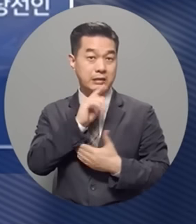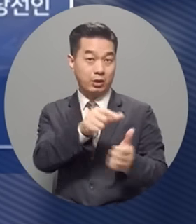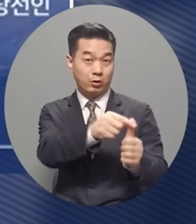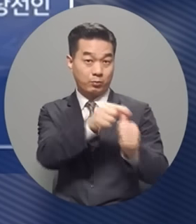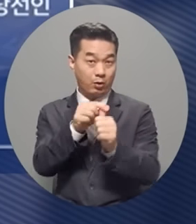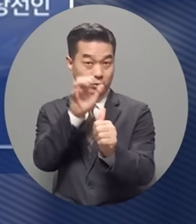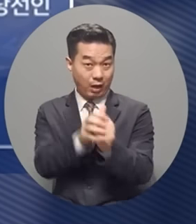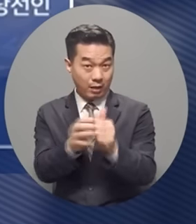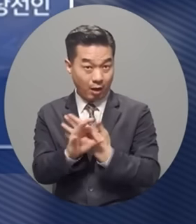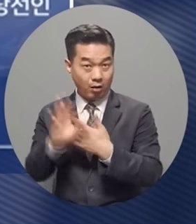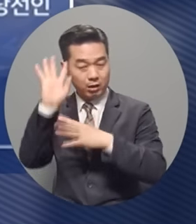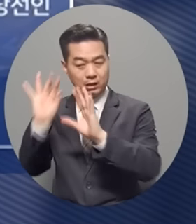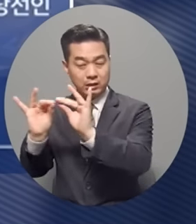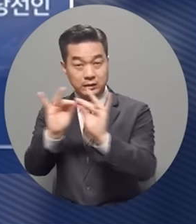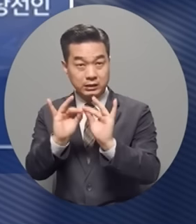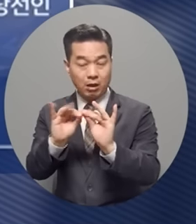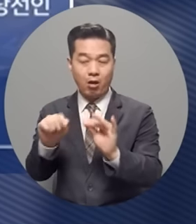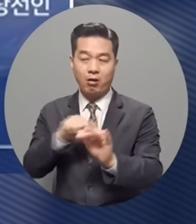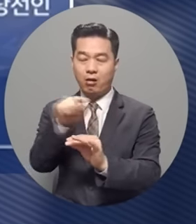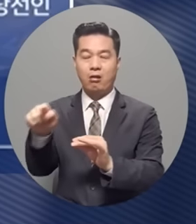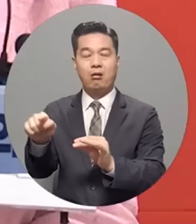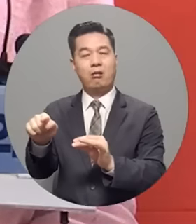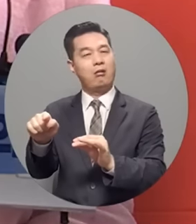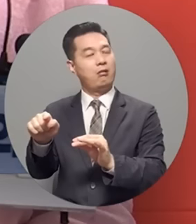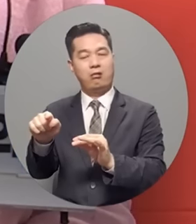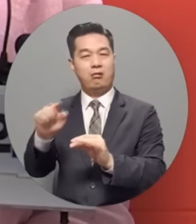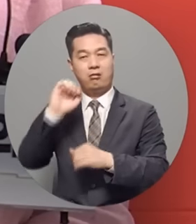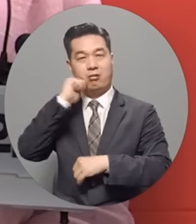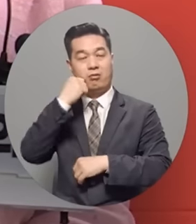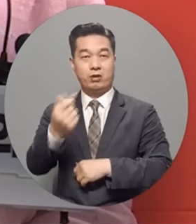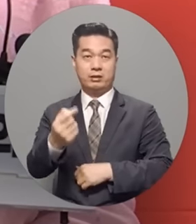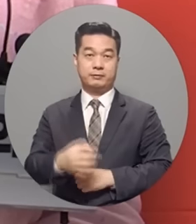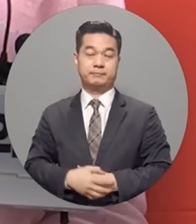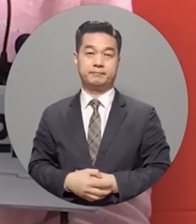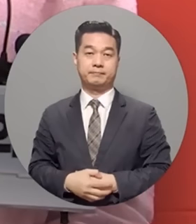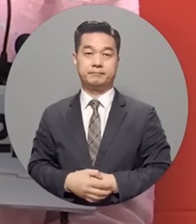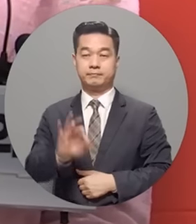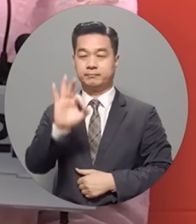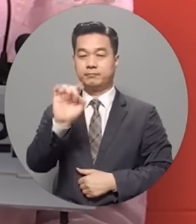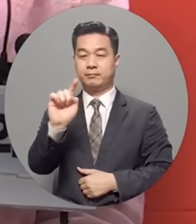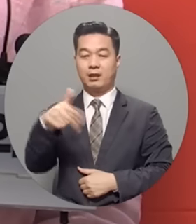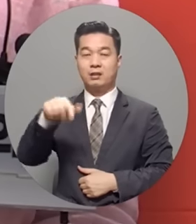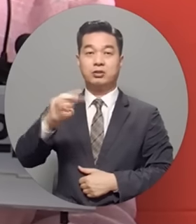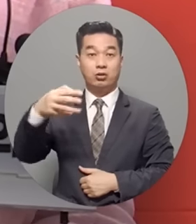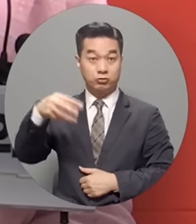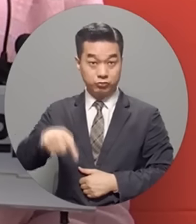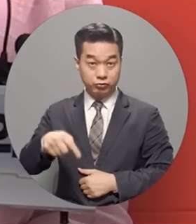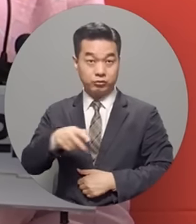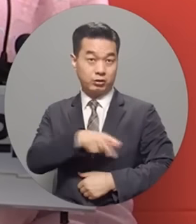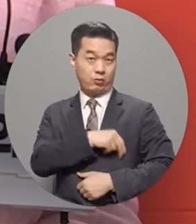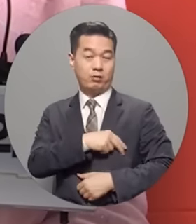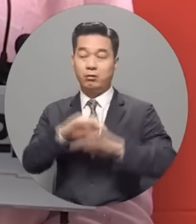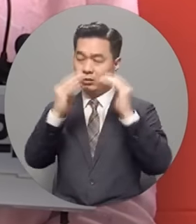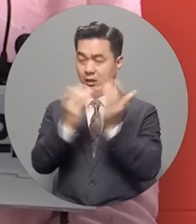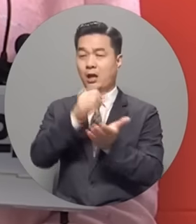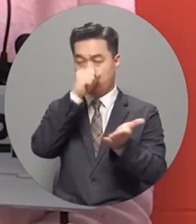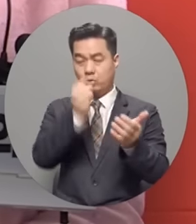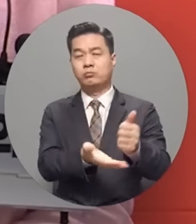네. 지지층 사이에서 후폭풍이 만만치 않을 것 같다. 반면 안철수 의원은 다 좋은 분들이라고 생각한다고